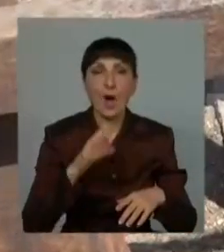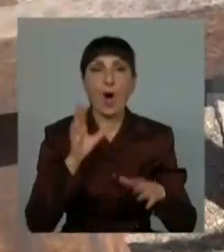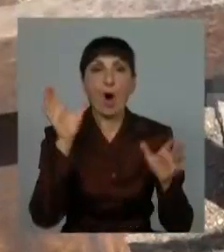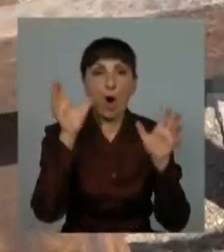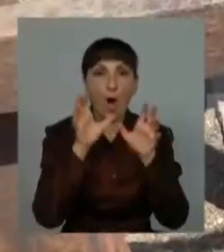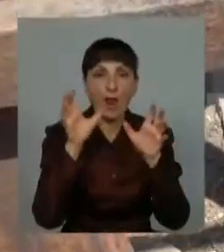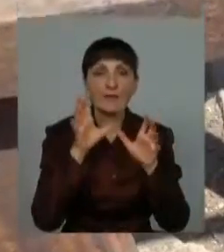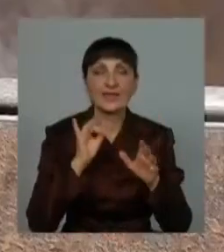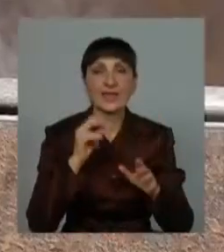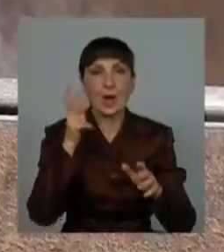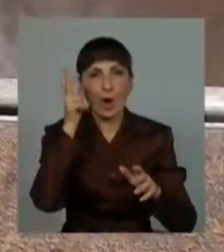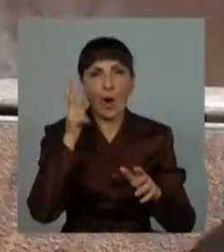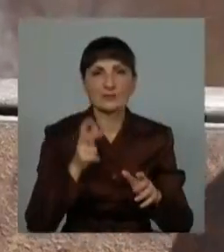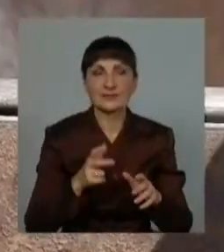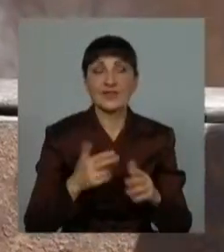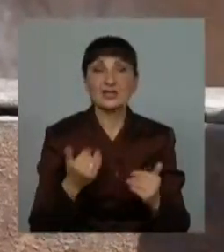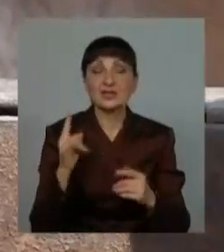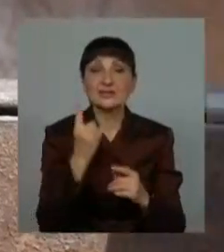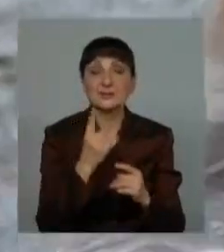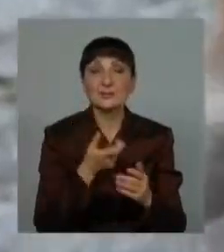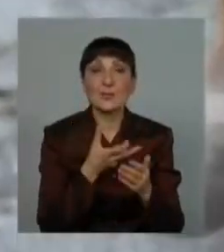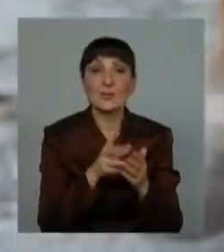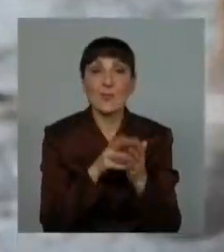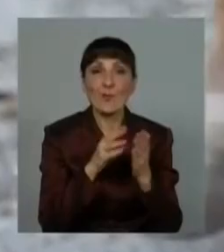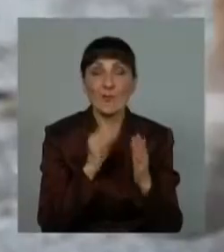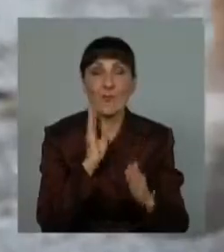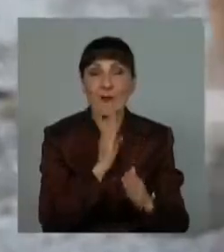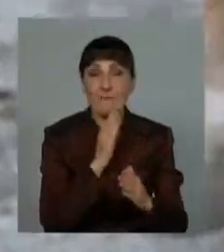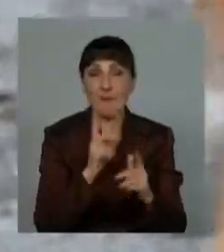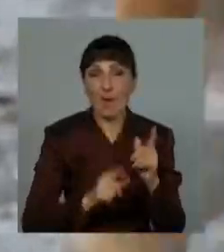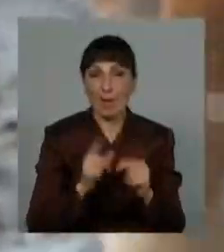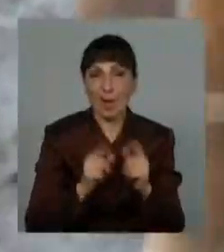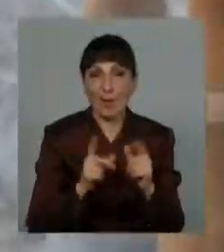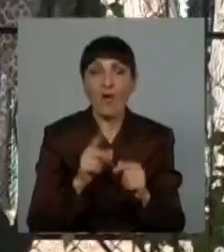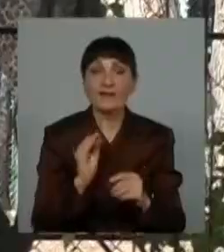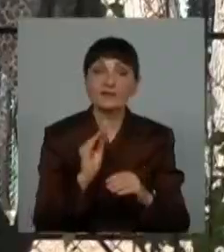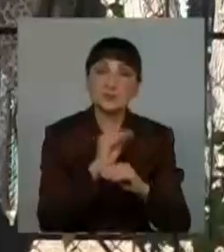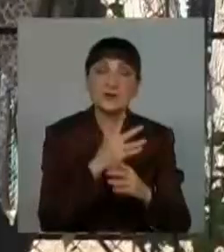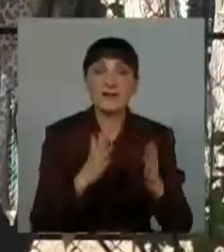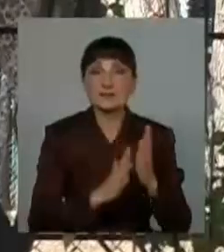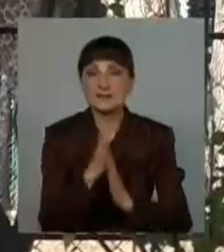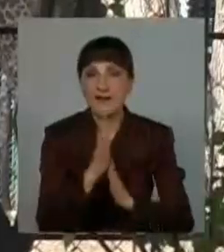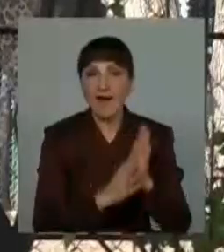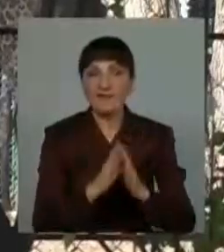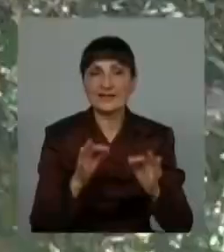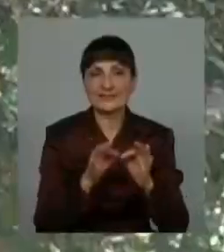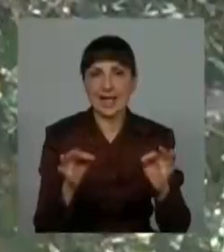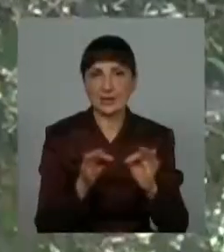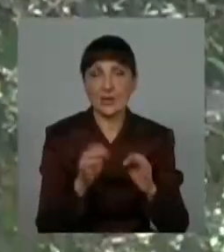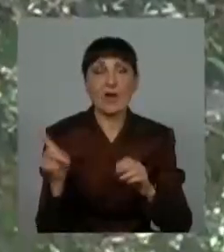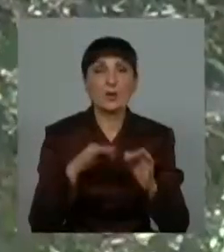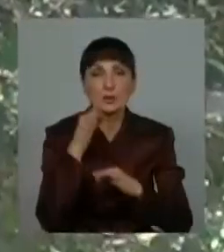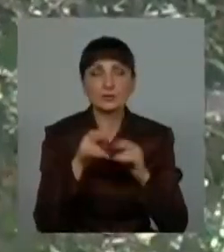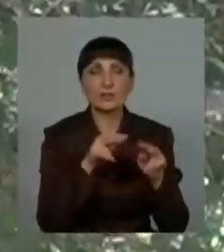и декоративные козы. Сейчас малыши питаются материнским молоком. Частично в рацион включаются разные травы и сено. За ними